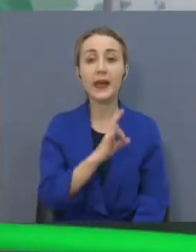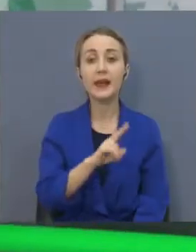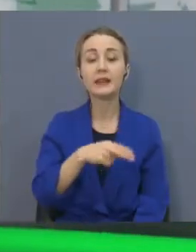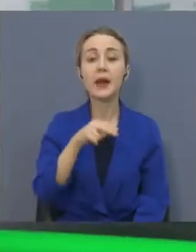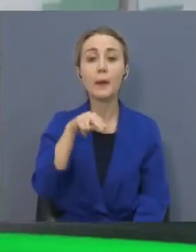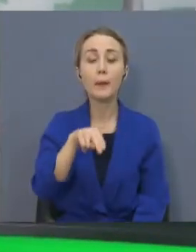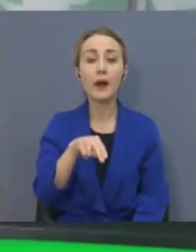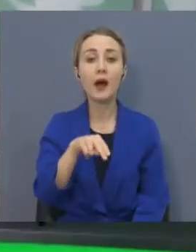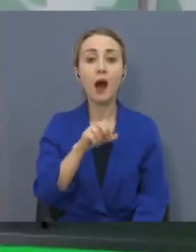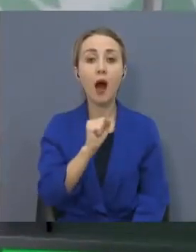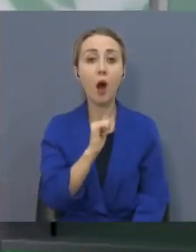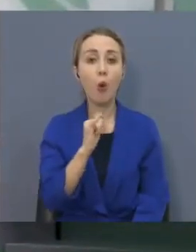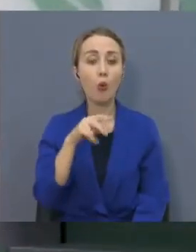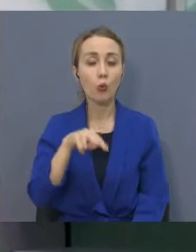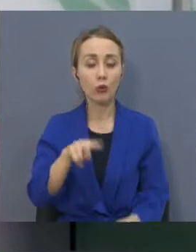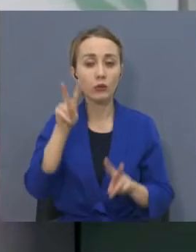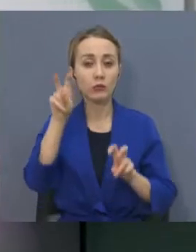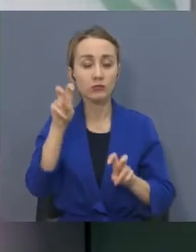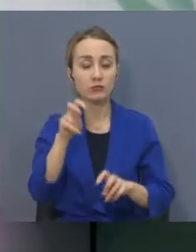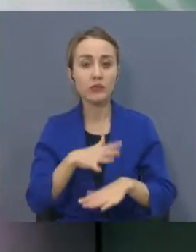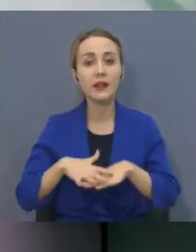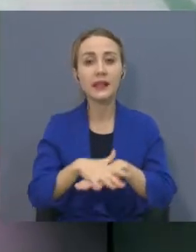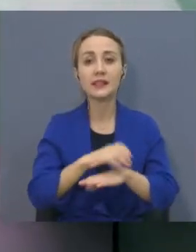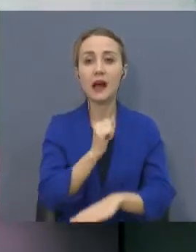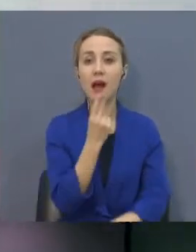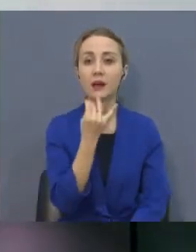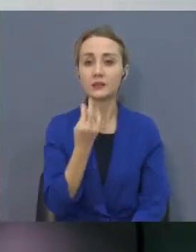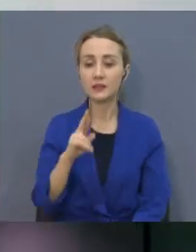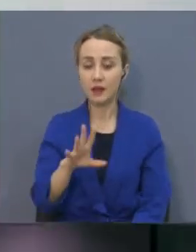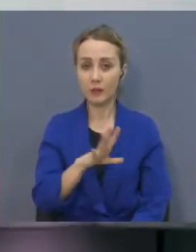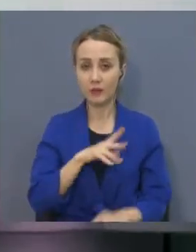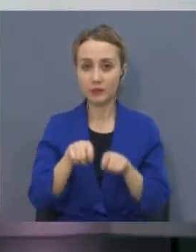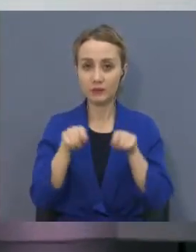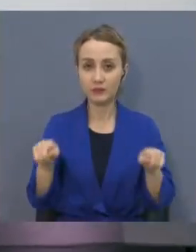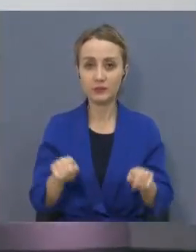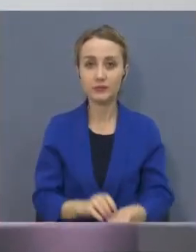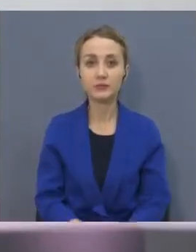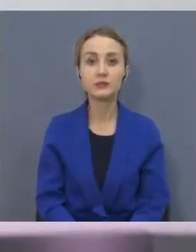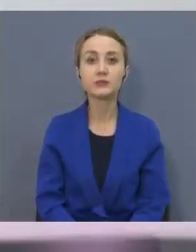Народно-демократическая патриотическая партия «Аул» развернула общенациональную акцию «Аулдан Аулга».